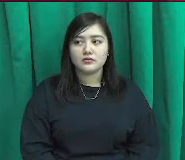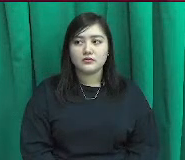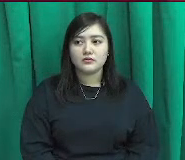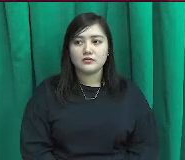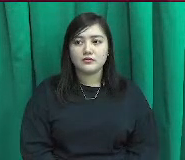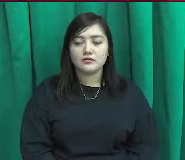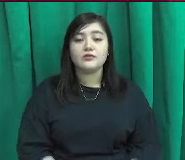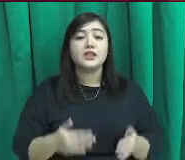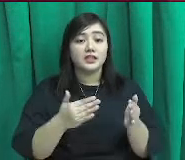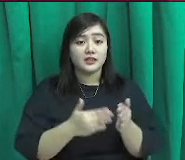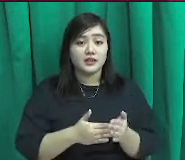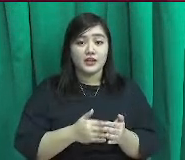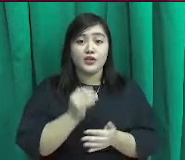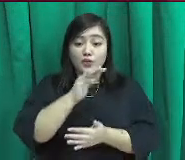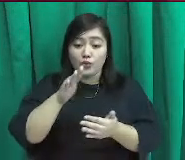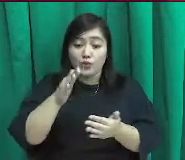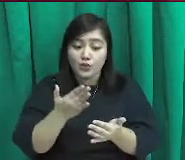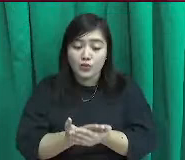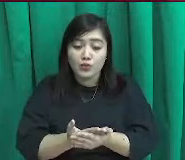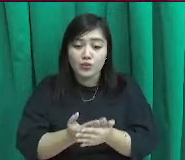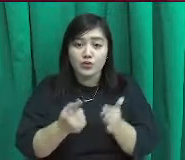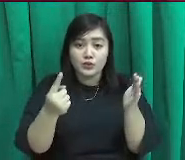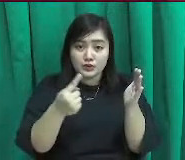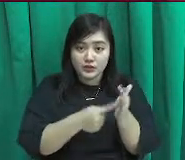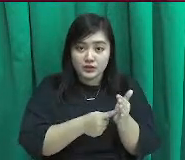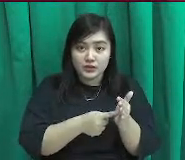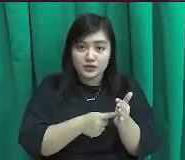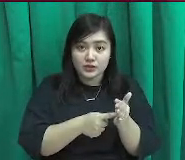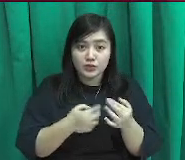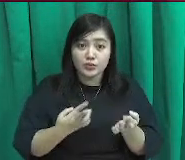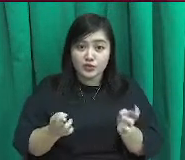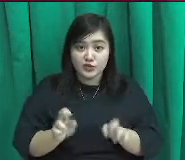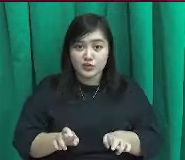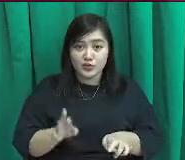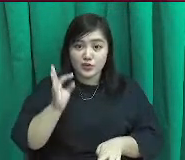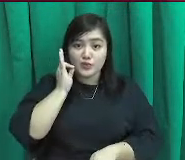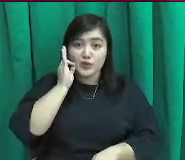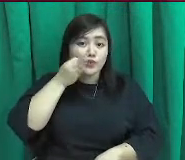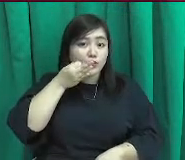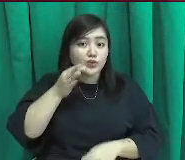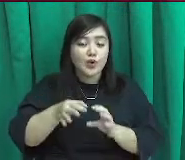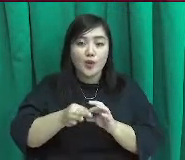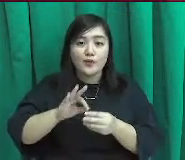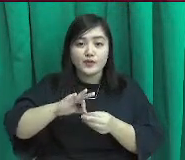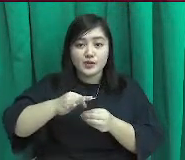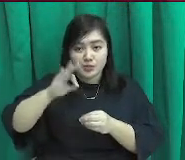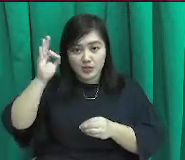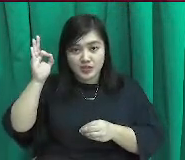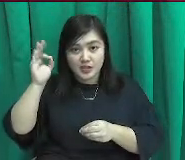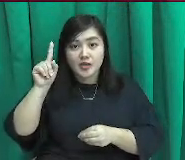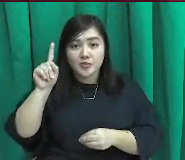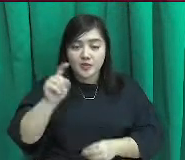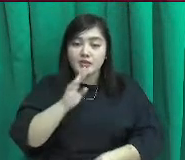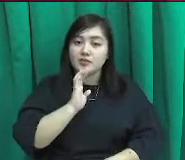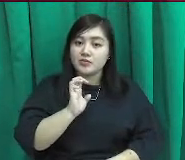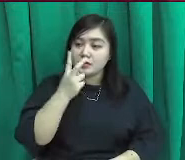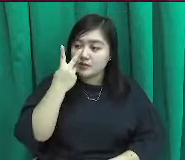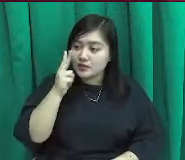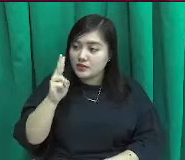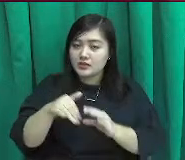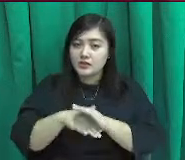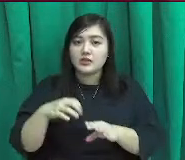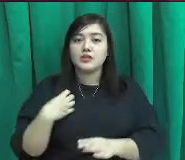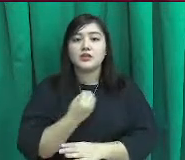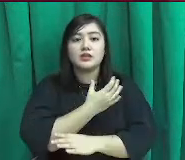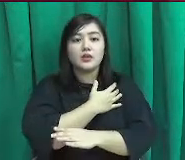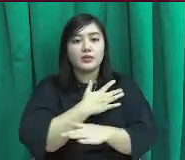atin. Amen. Yeah, I believe with all my heart na kailangan talagang makita lahat itong bagay na ito. Yeah, that's good. Yeah. Come on. Kaya yun